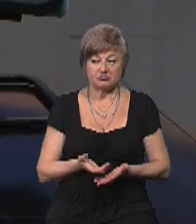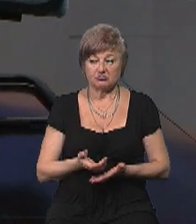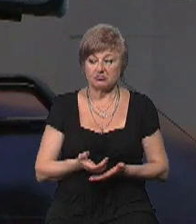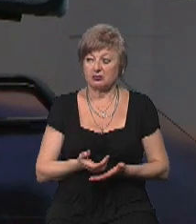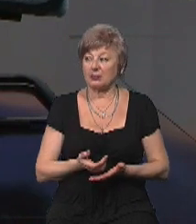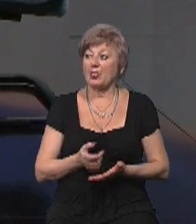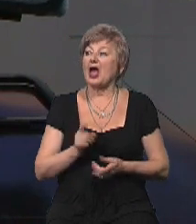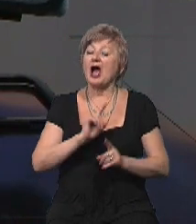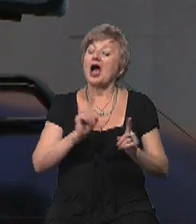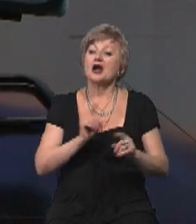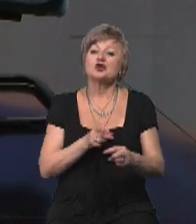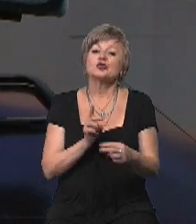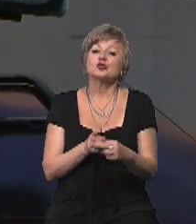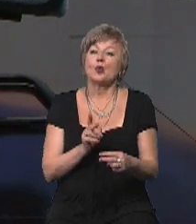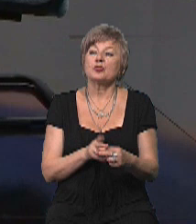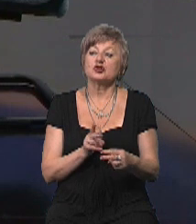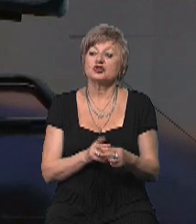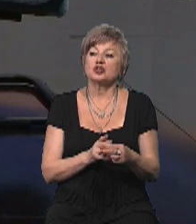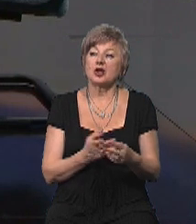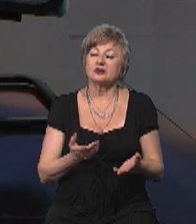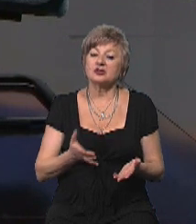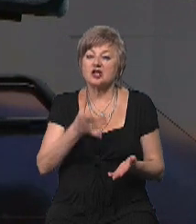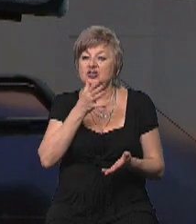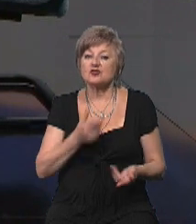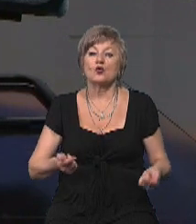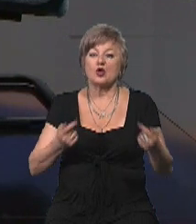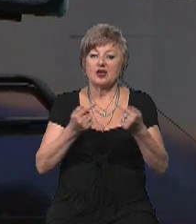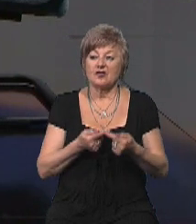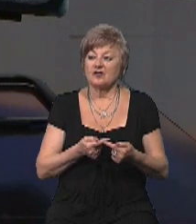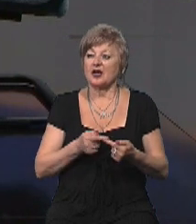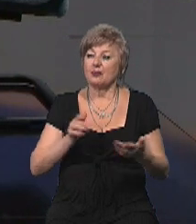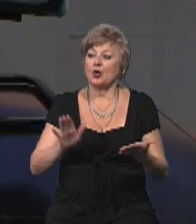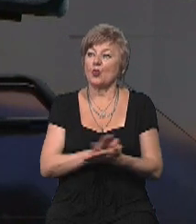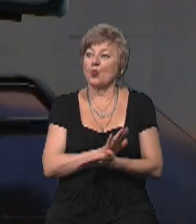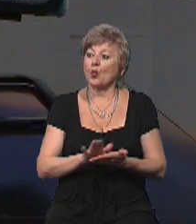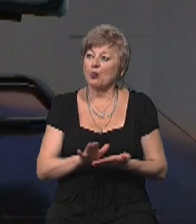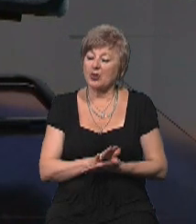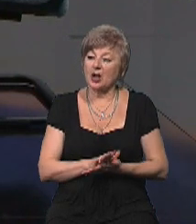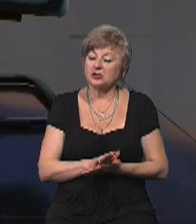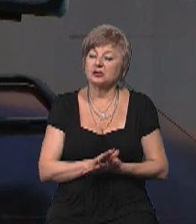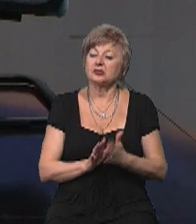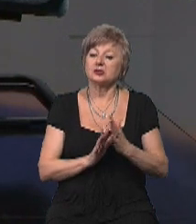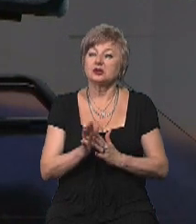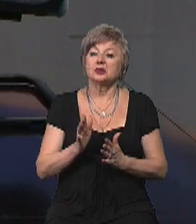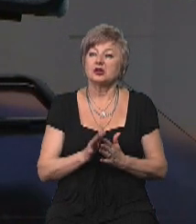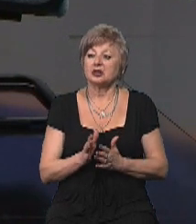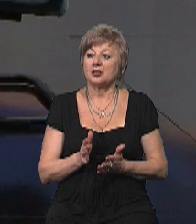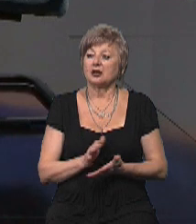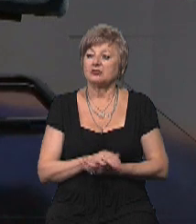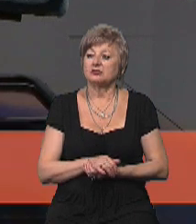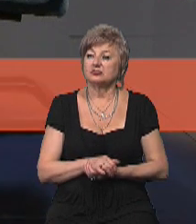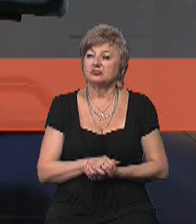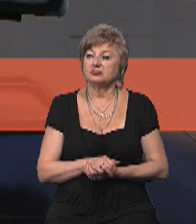що заважає, аби все ж таки своєчасно, наприклад, косити, аби якось прибрати от з цих ділянок,